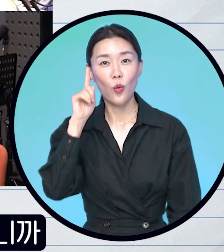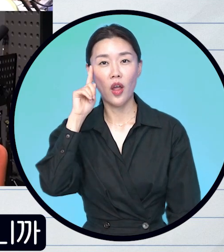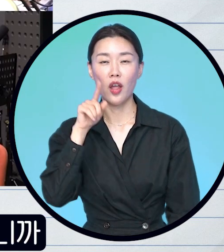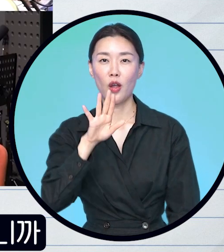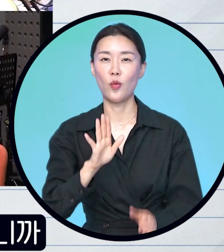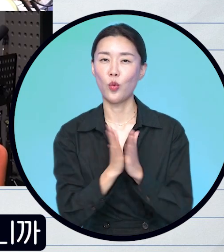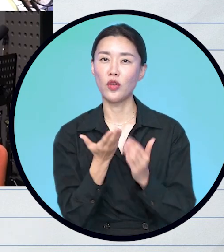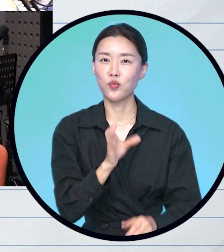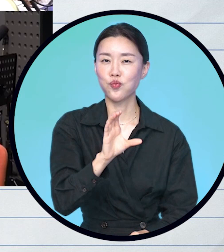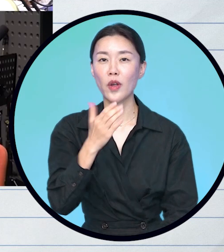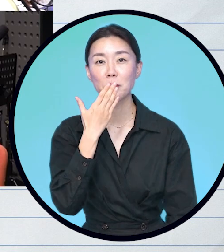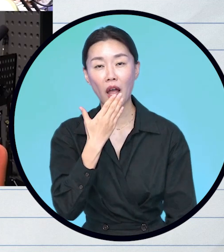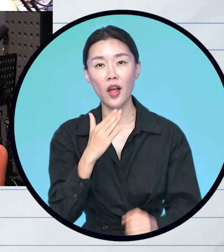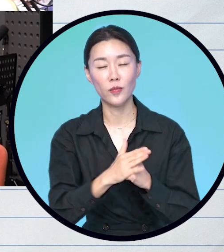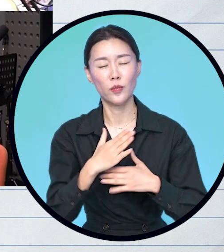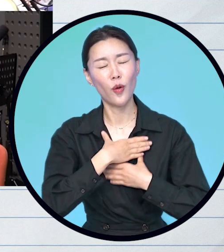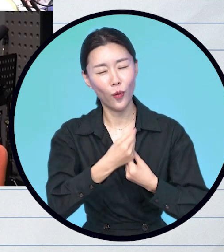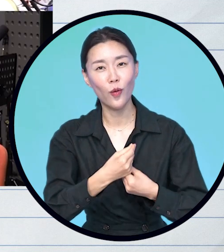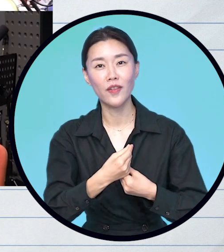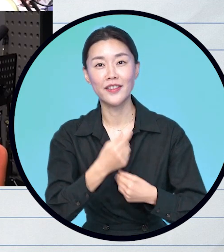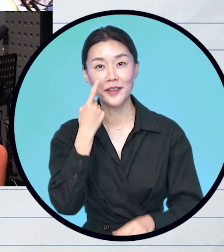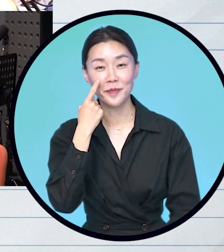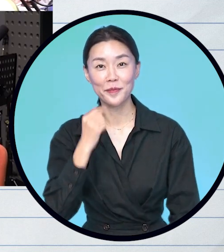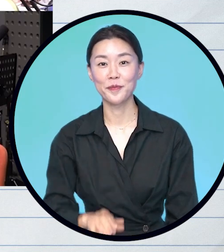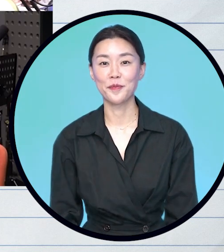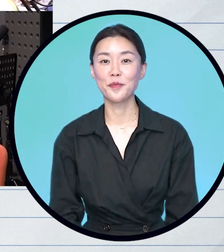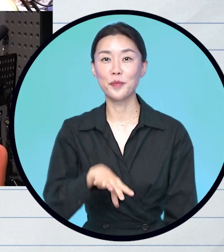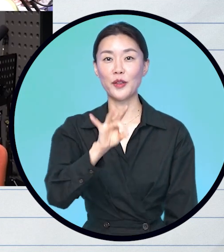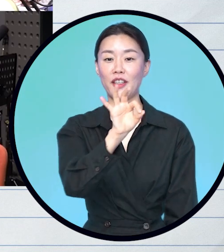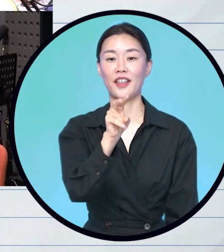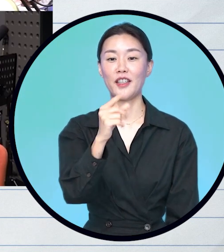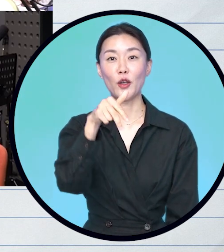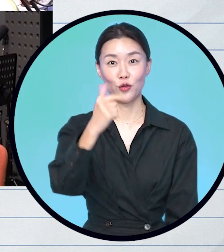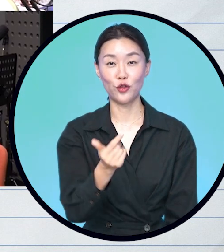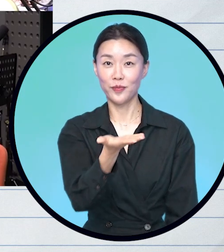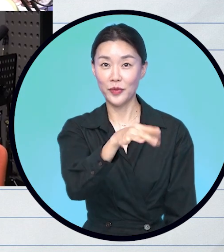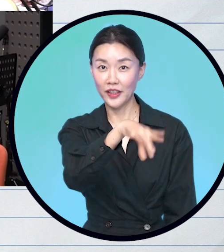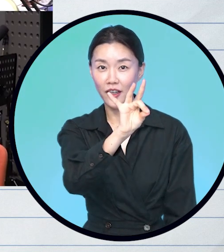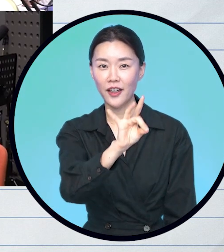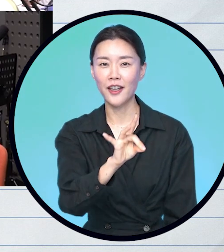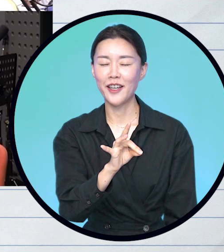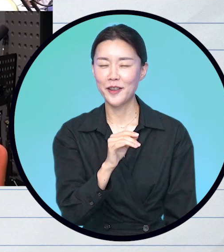또 될 수도 있는 부분이니까 편하게 해주시면 될 것 같은데요. 네. 자, 연준 씨부터 들어볼까요?